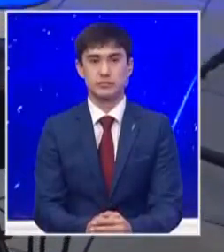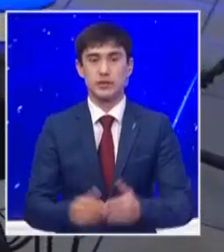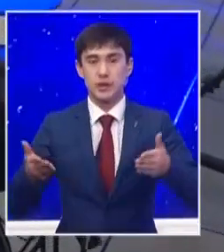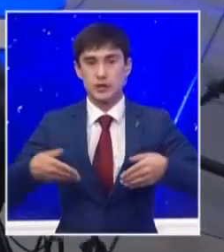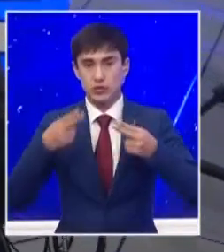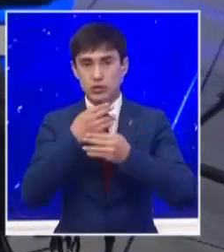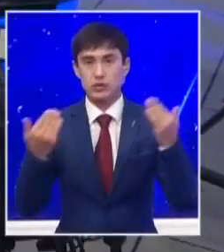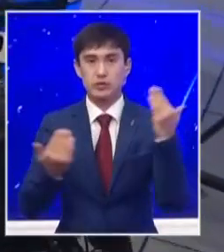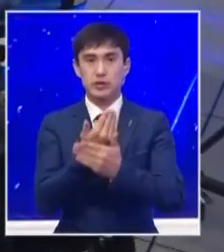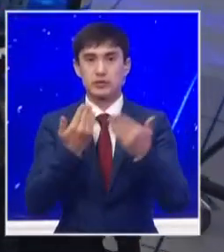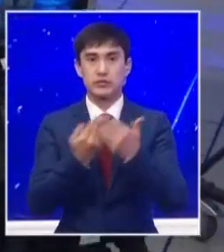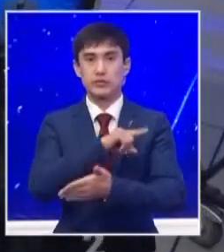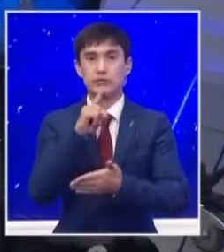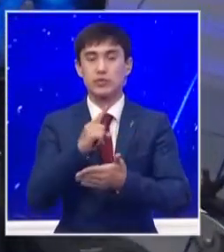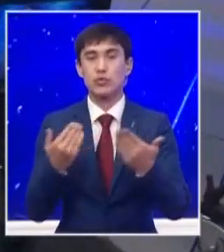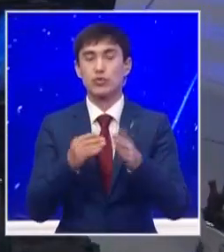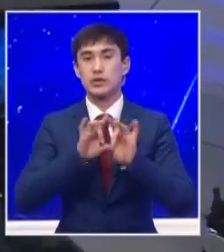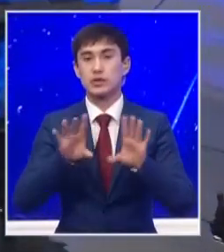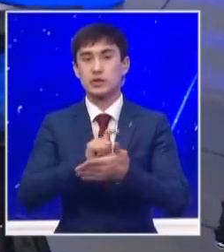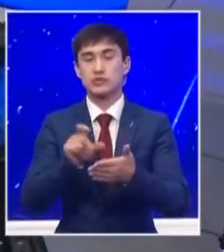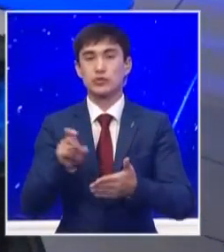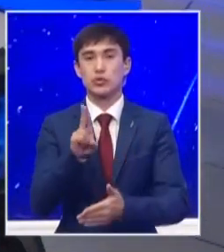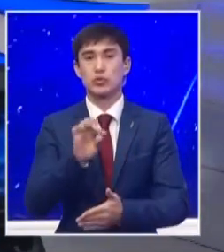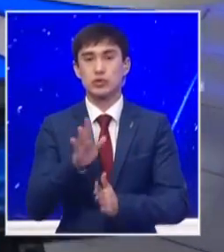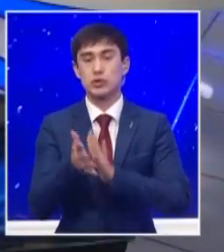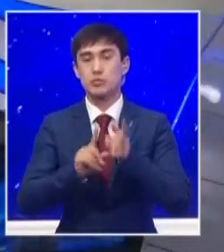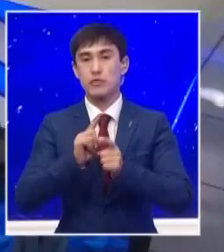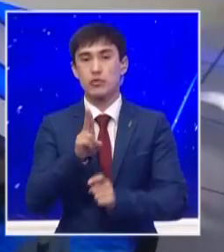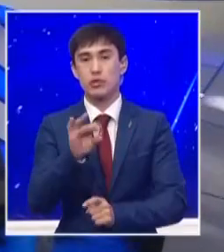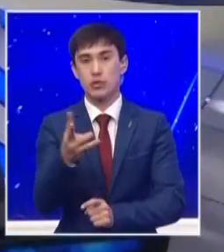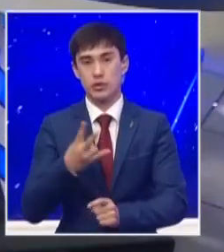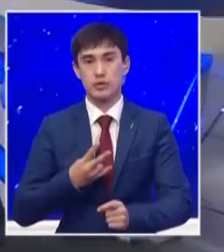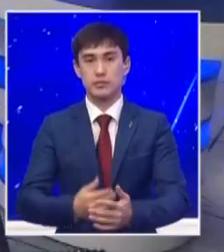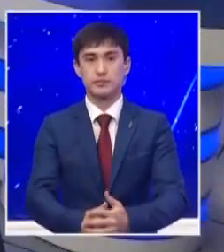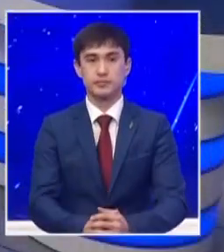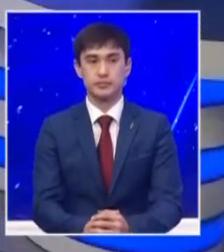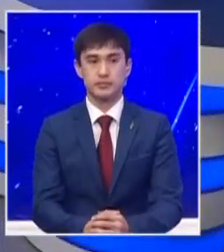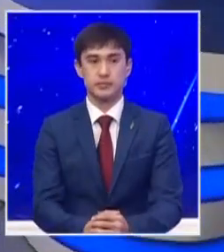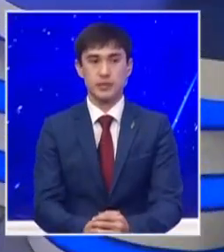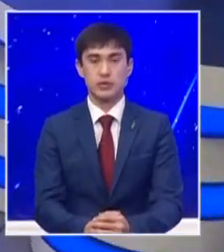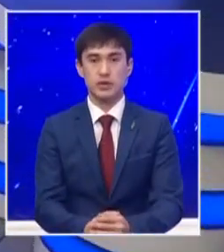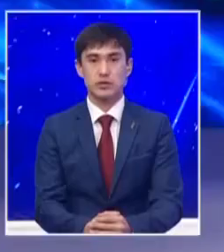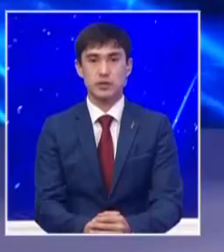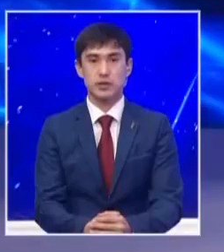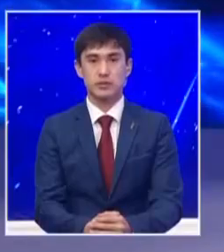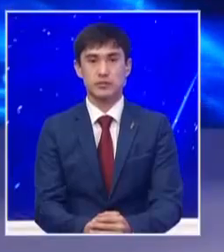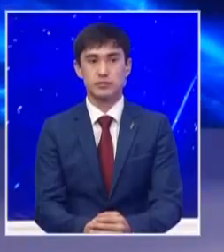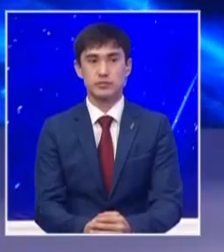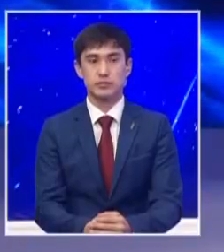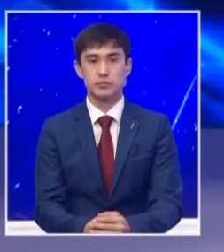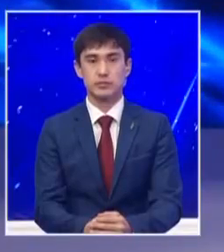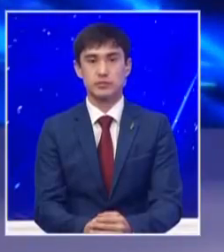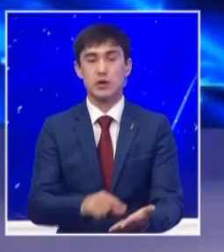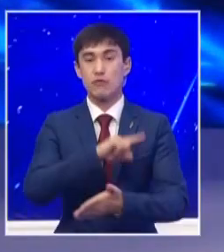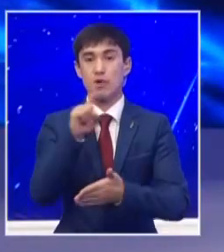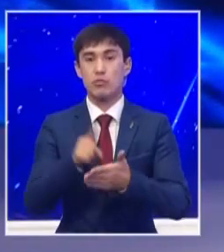Здравствуйте в эфире телеканала ДС новости в студии Ахатова и суно переводчик Даурен аралов